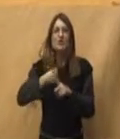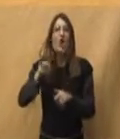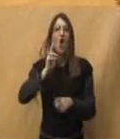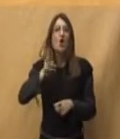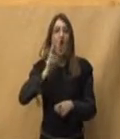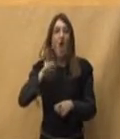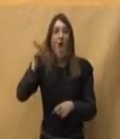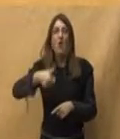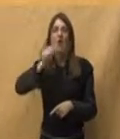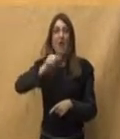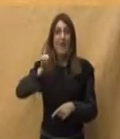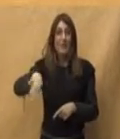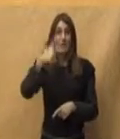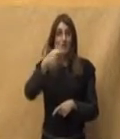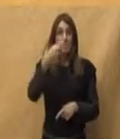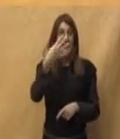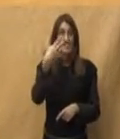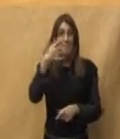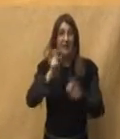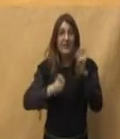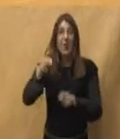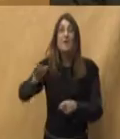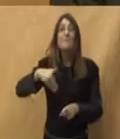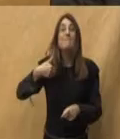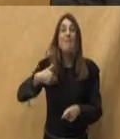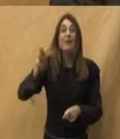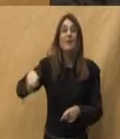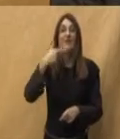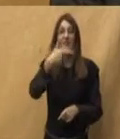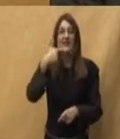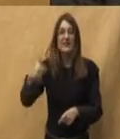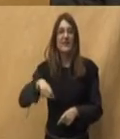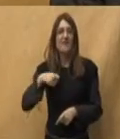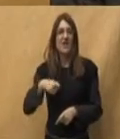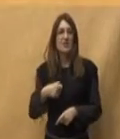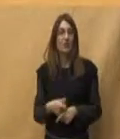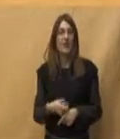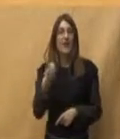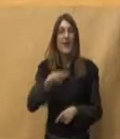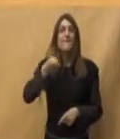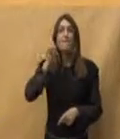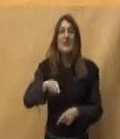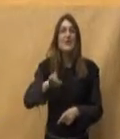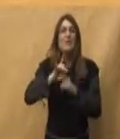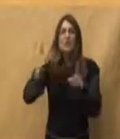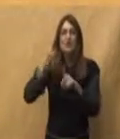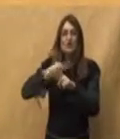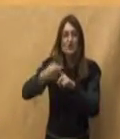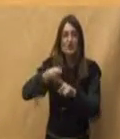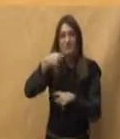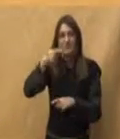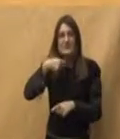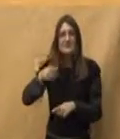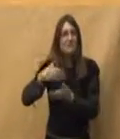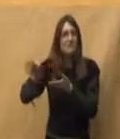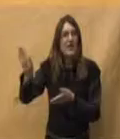je 145 kila, mladi dečko od 22 godine. Najgora moguća kombinacija. Odrekao se mjesec dana samo čipsa u tim količinama.